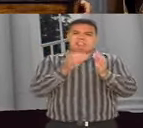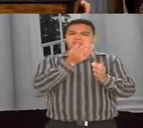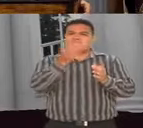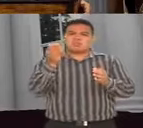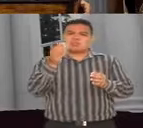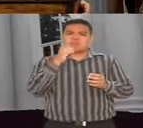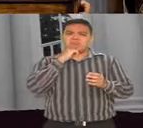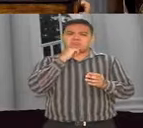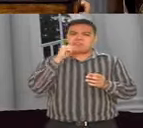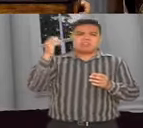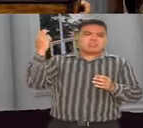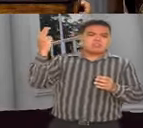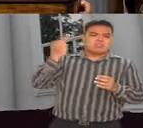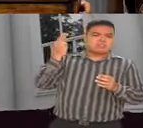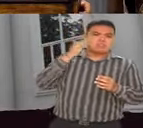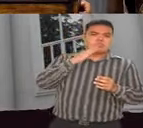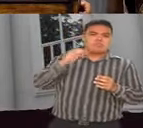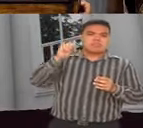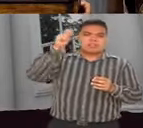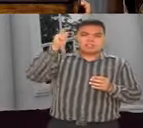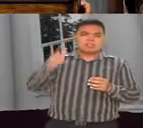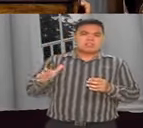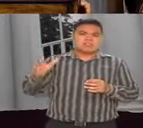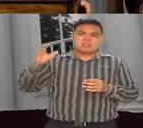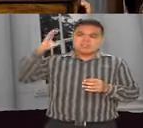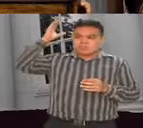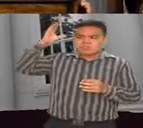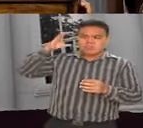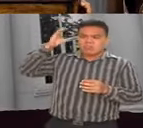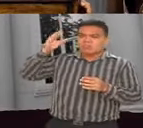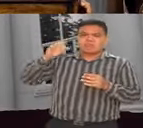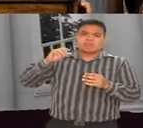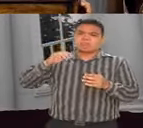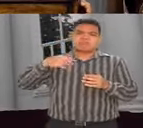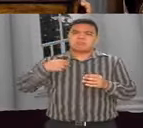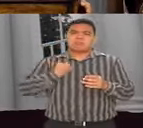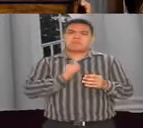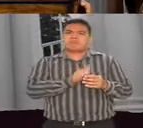coward, lisod kaayo ta magamit sa Ginoo.